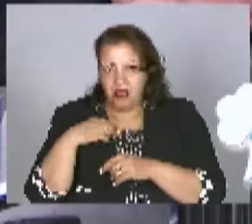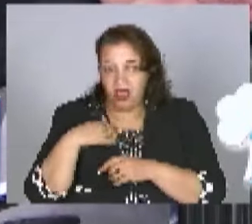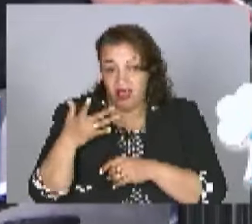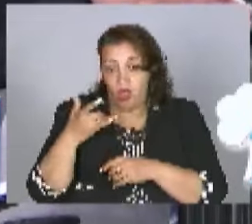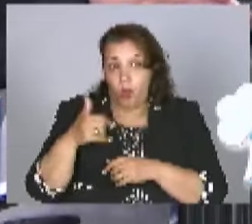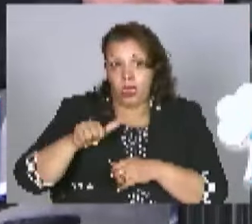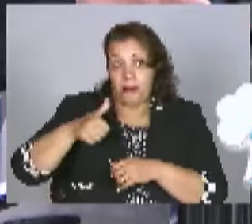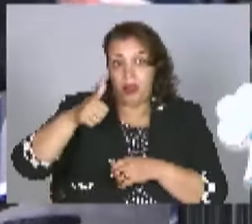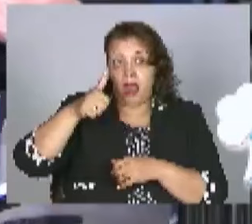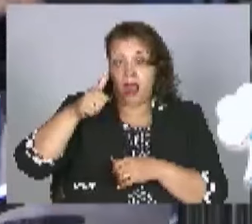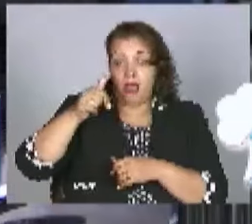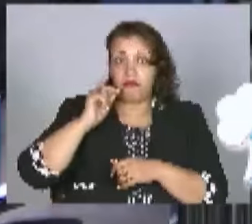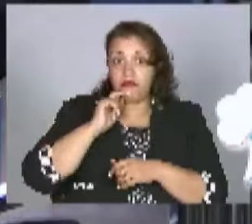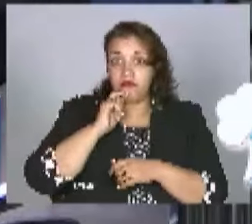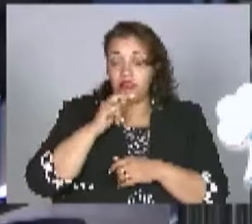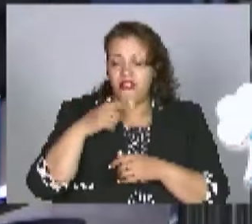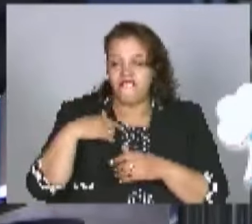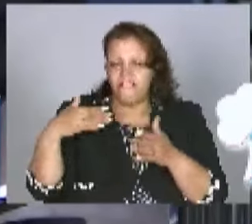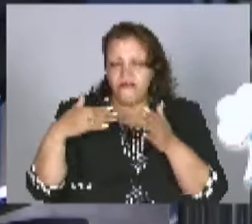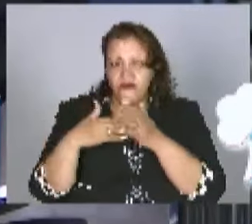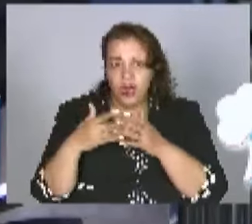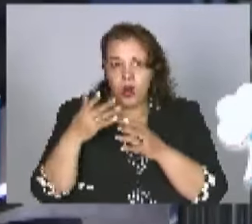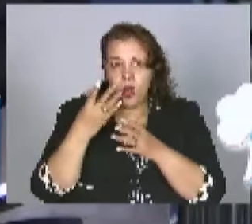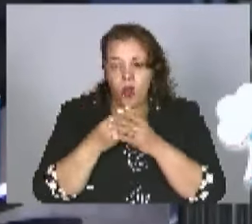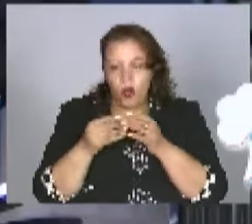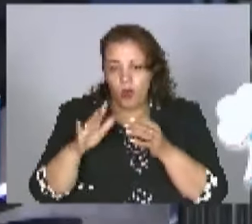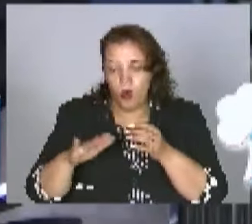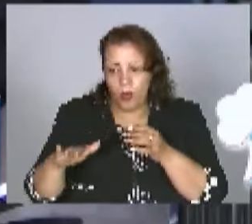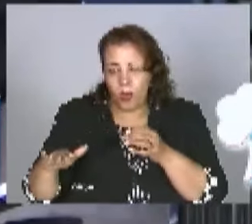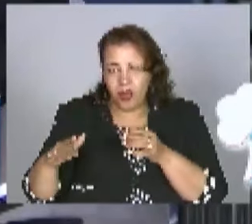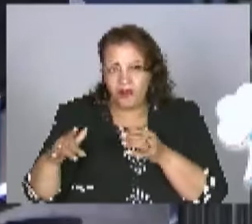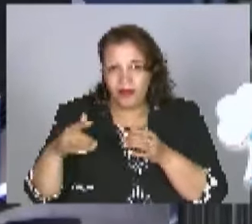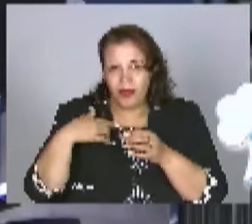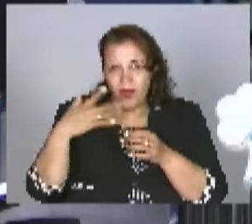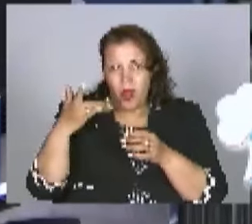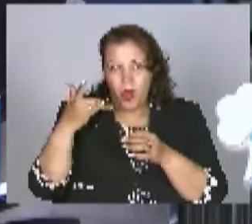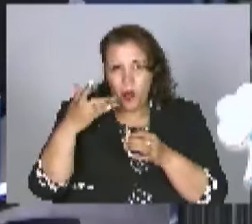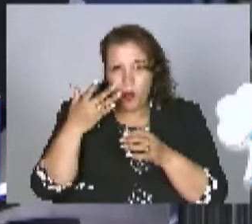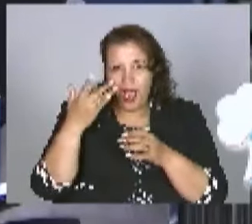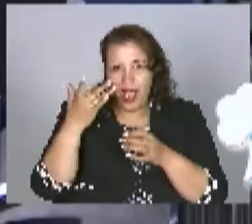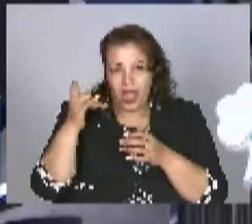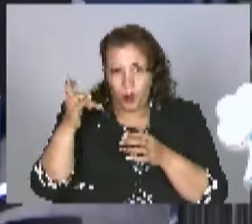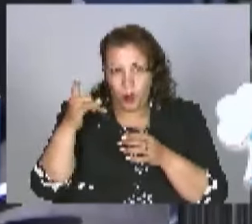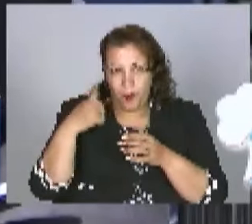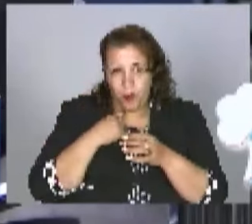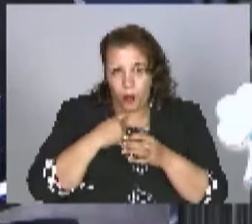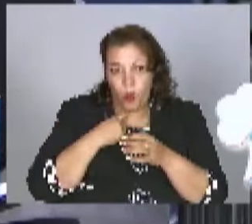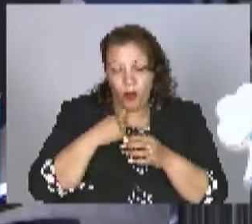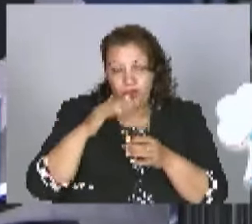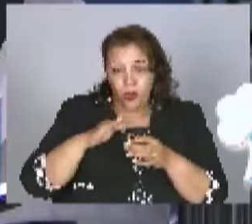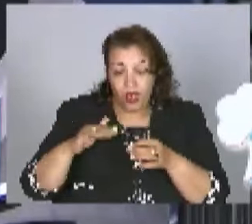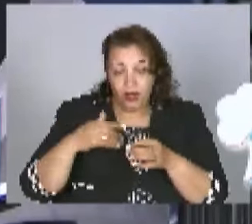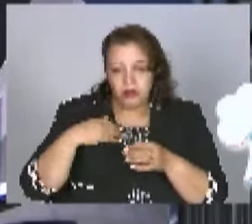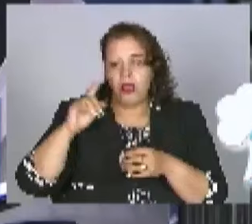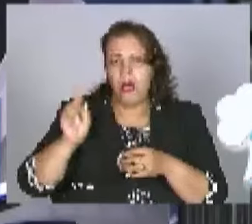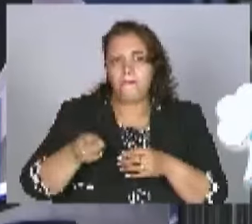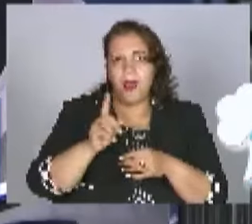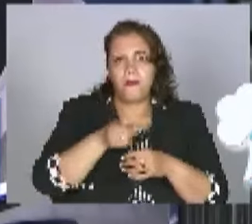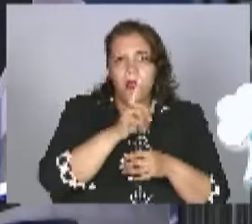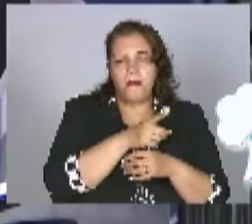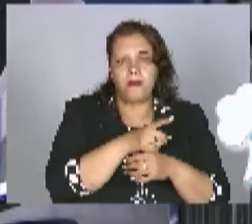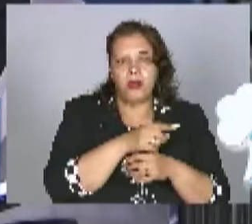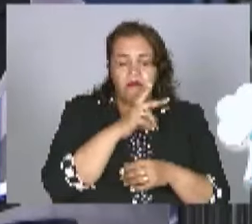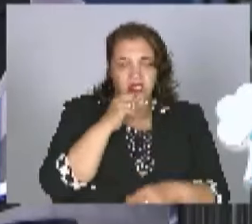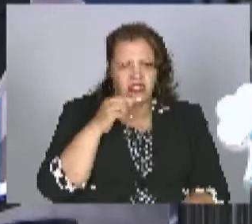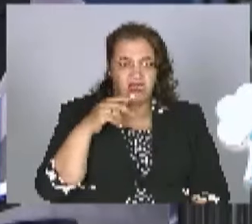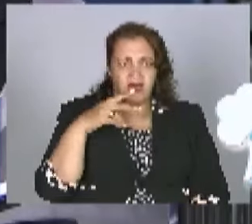الراجل ما هي هو النهارده طفل بس هي في فرق بينهم ست سبع سنين ما هو بقى عنده 18 سنه بقى